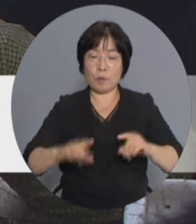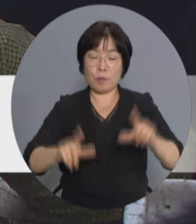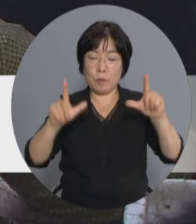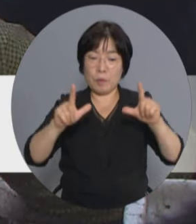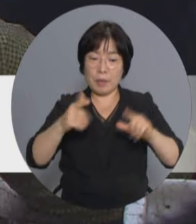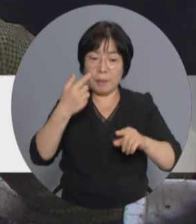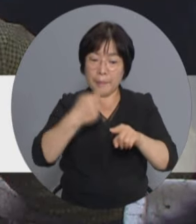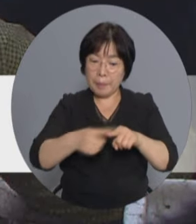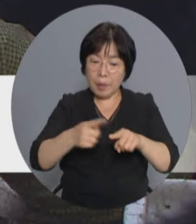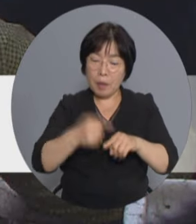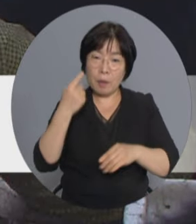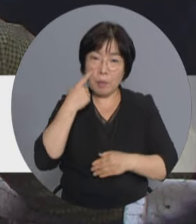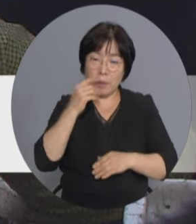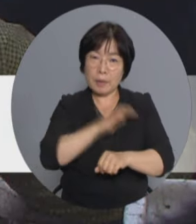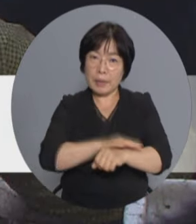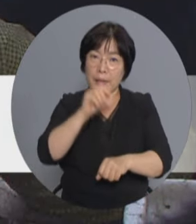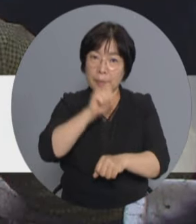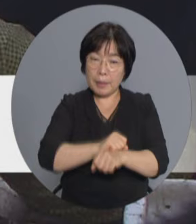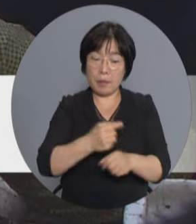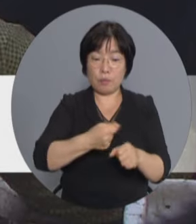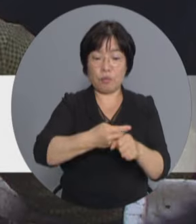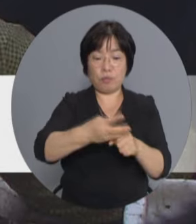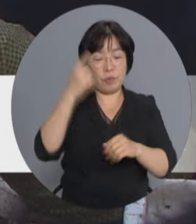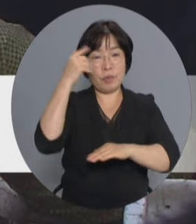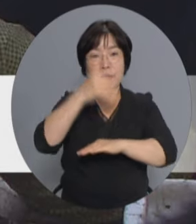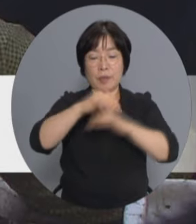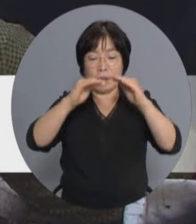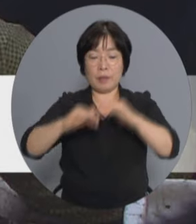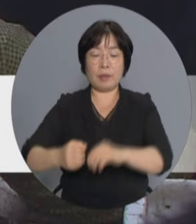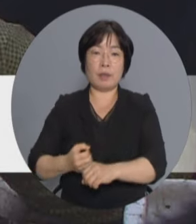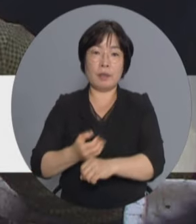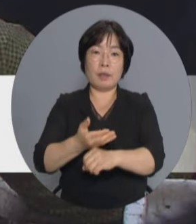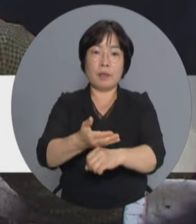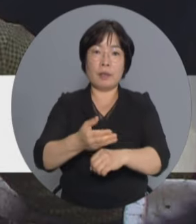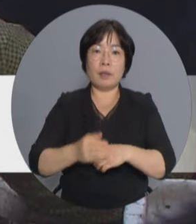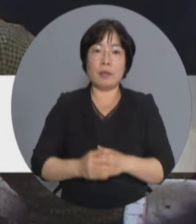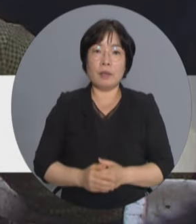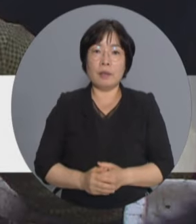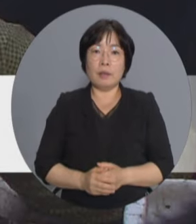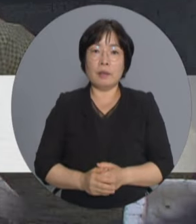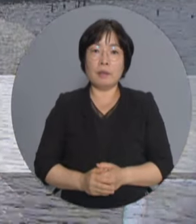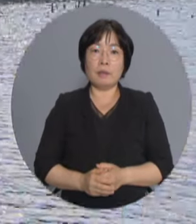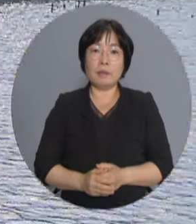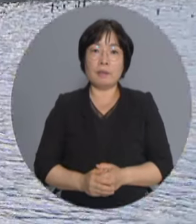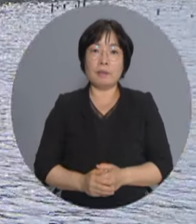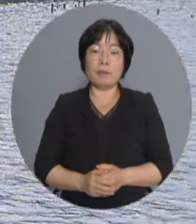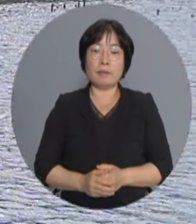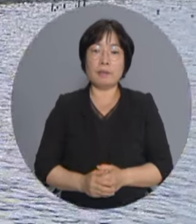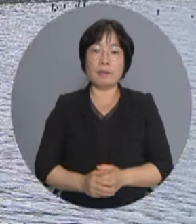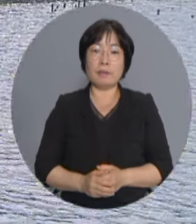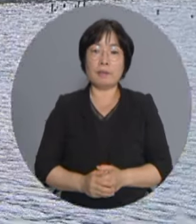성과를 분석해 계속 사업으로 추진할 방침입니다. 최우식 기자입니다.